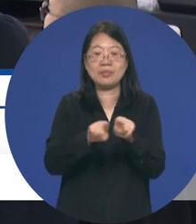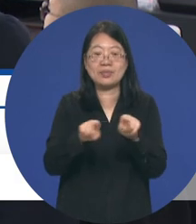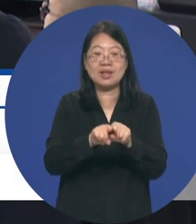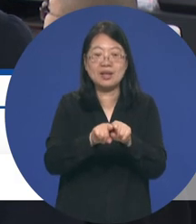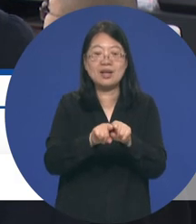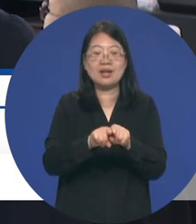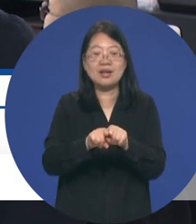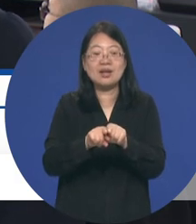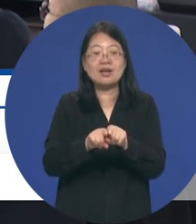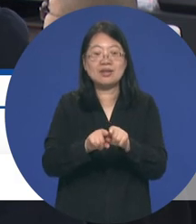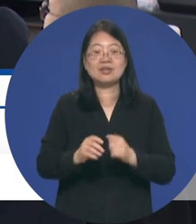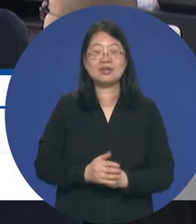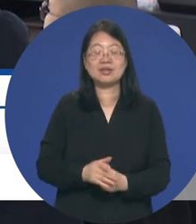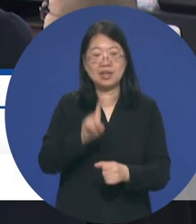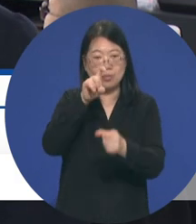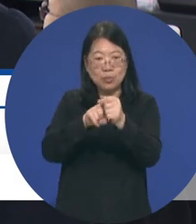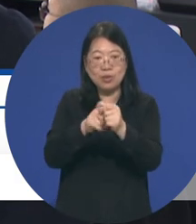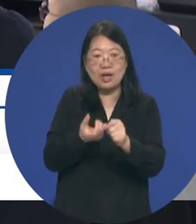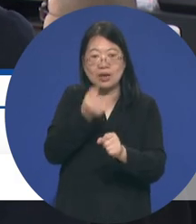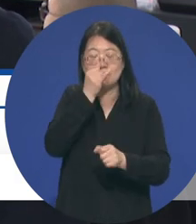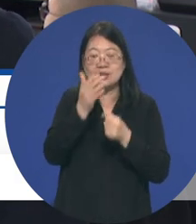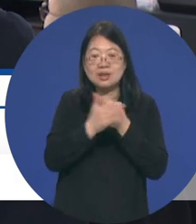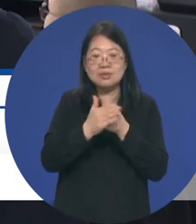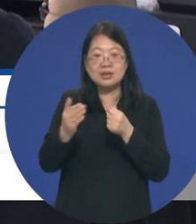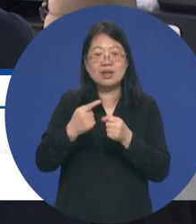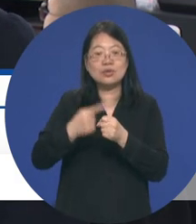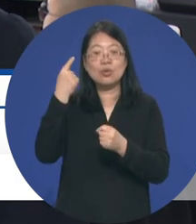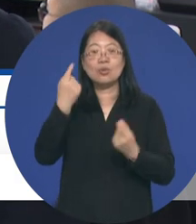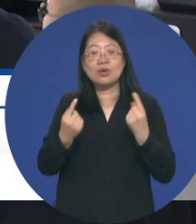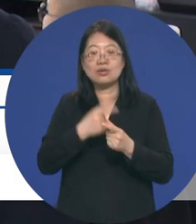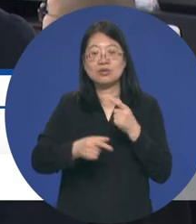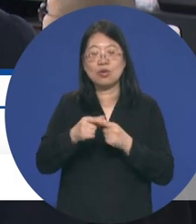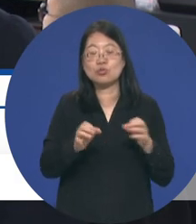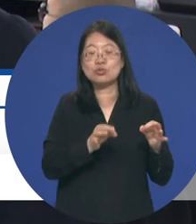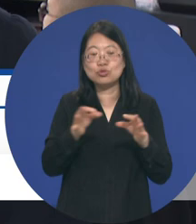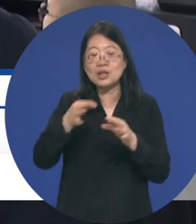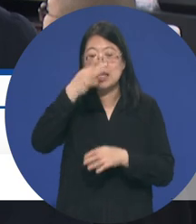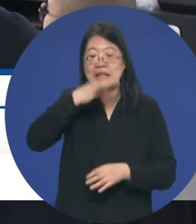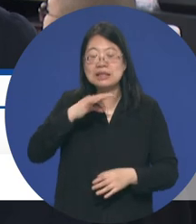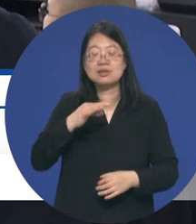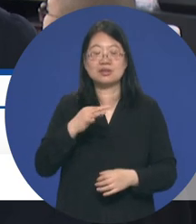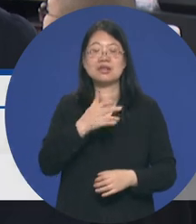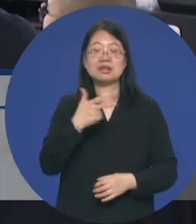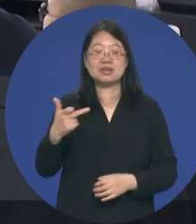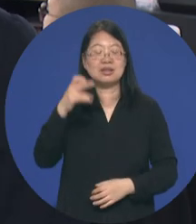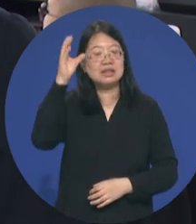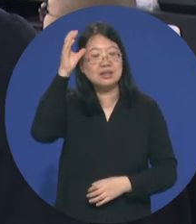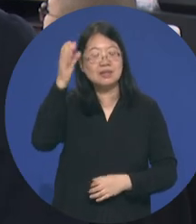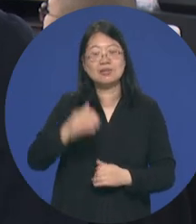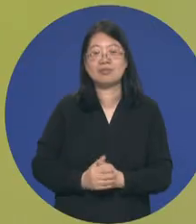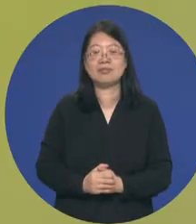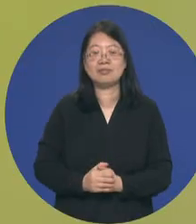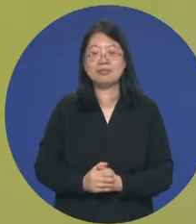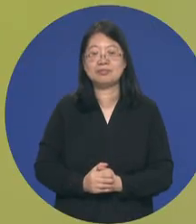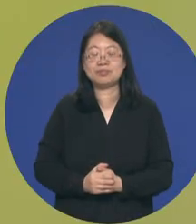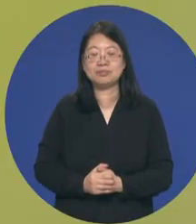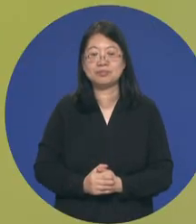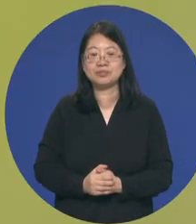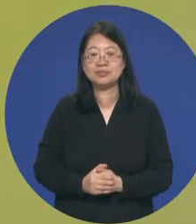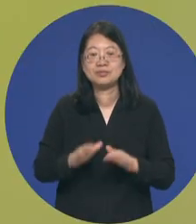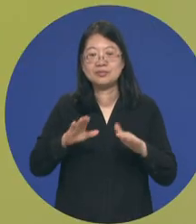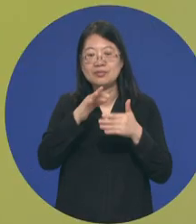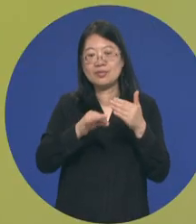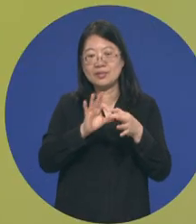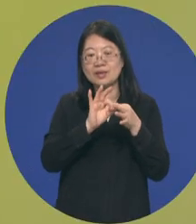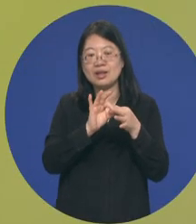목표를 향해서 가기 때문에 아마 전년보다는 더 큰 투자 성과가 이루어질 걸로 기대를 하고 있고요 이번